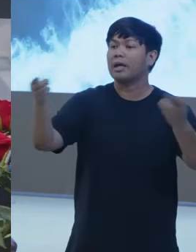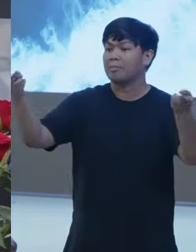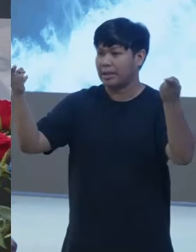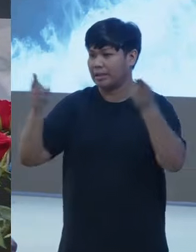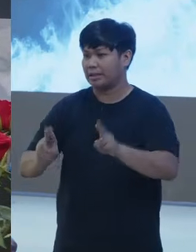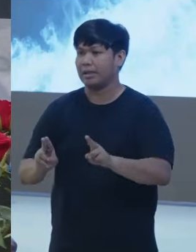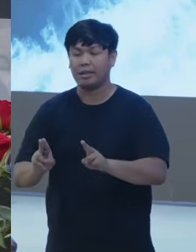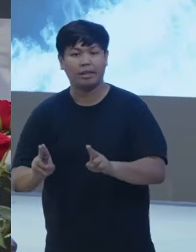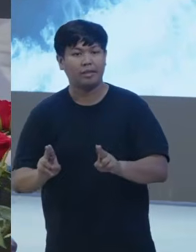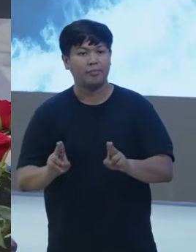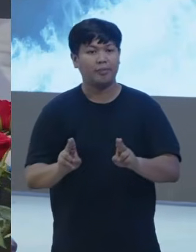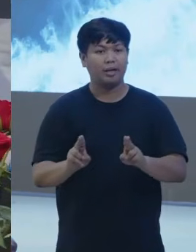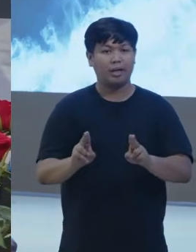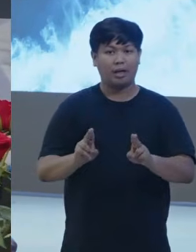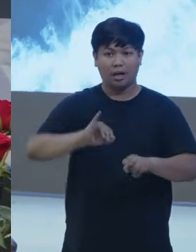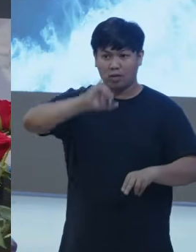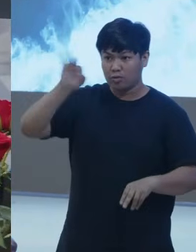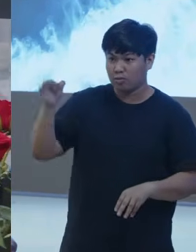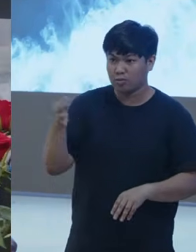it.